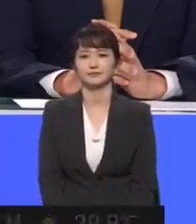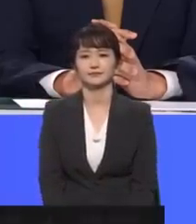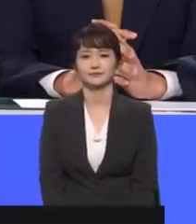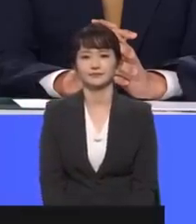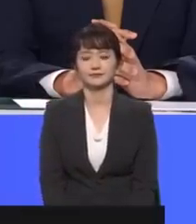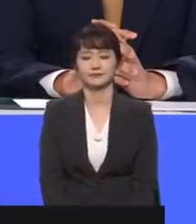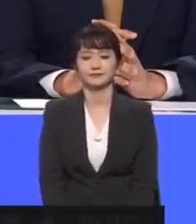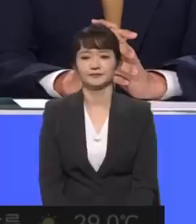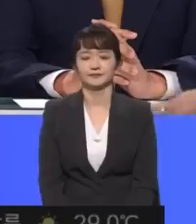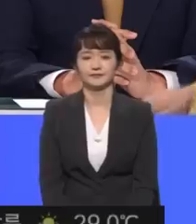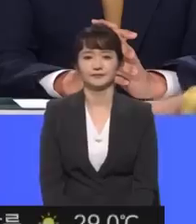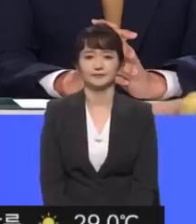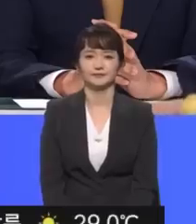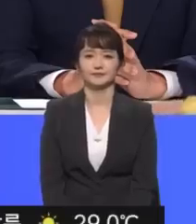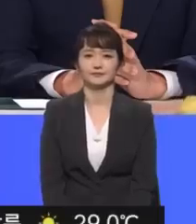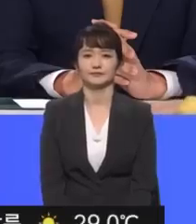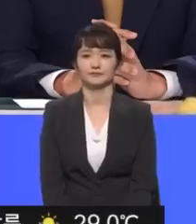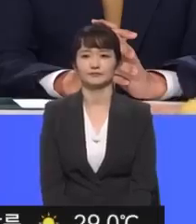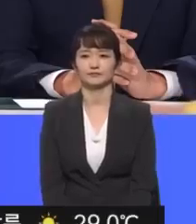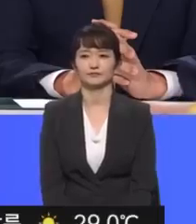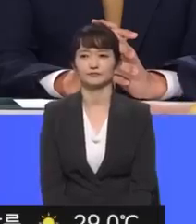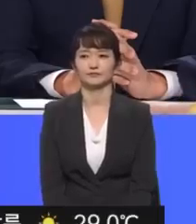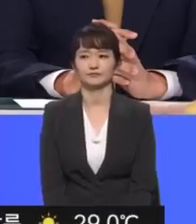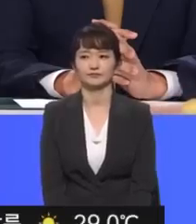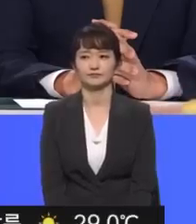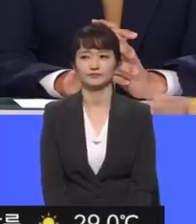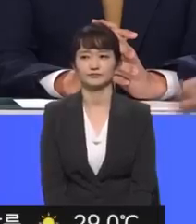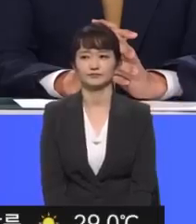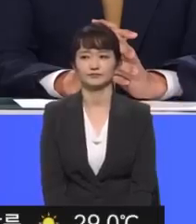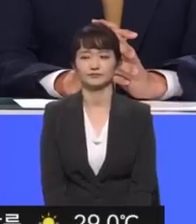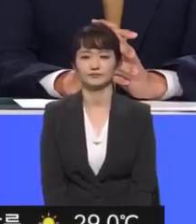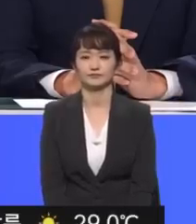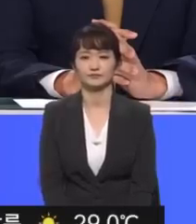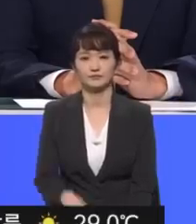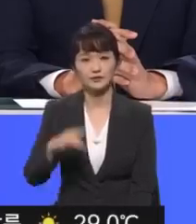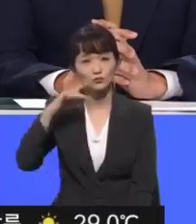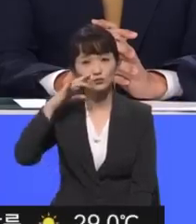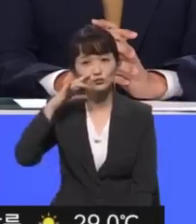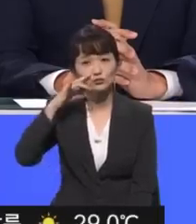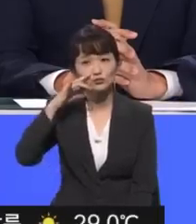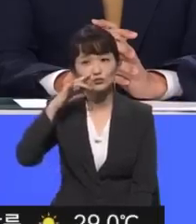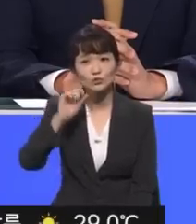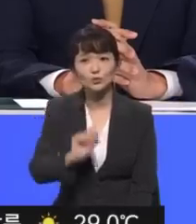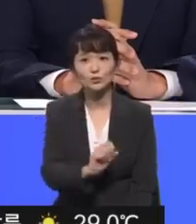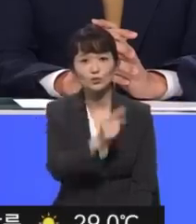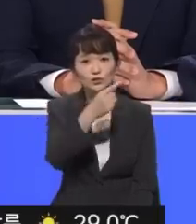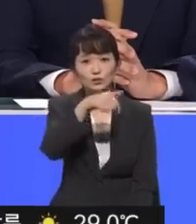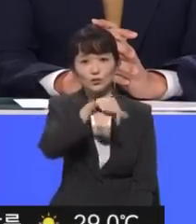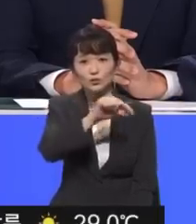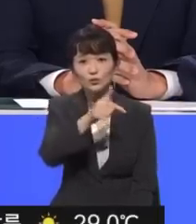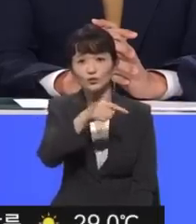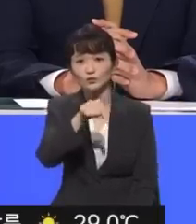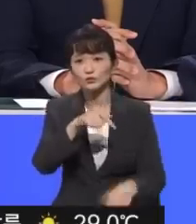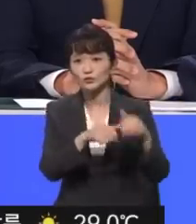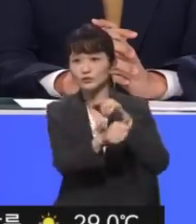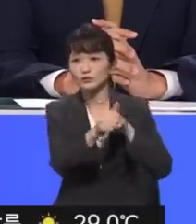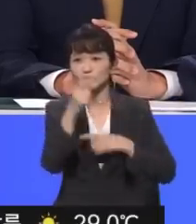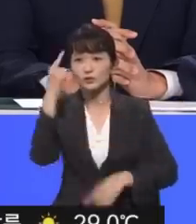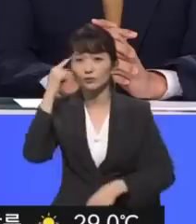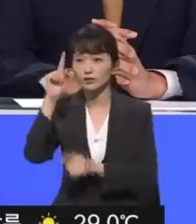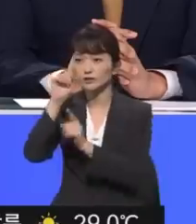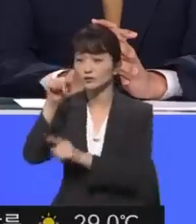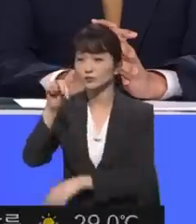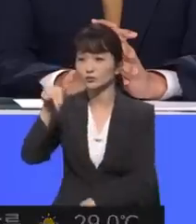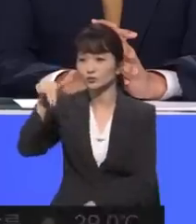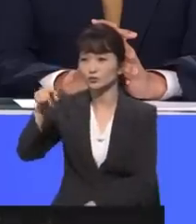어 홍승표 님 의견도 하나 있는데 궁금한게 있는데 원인은 권성동 인데 왜 이주석 주영